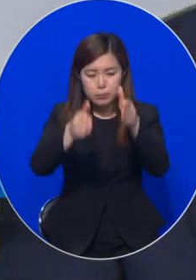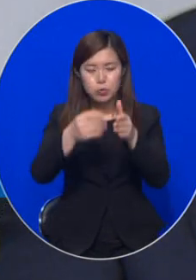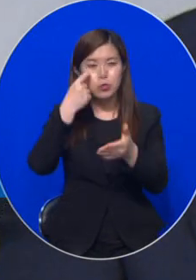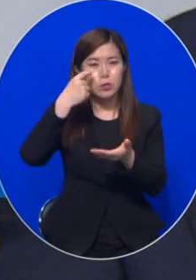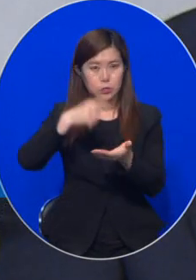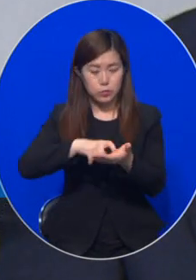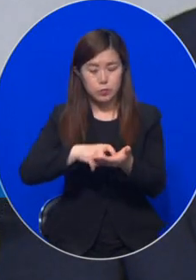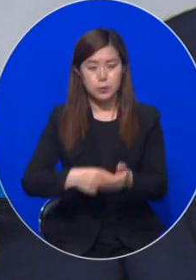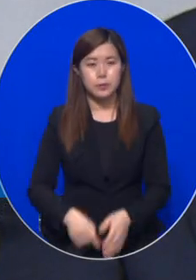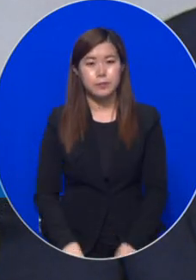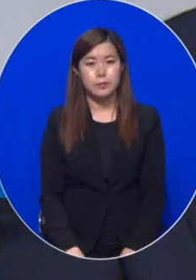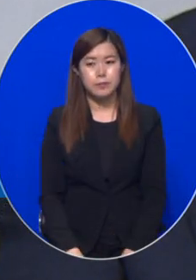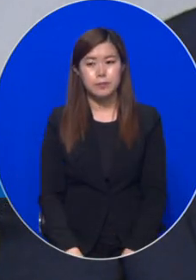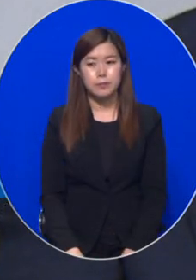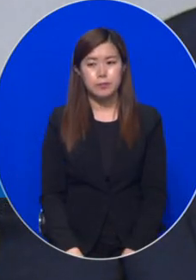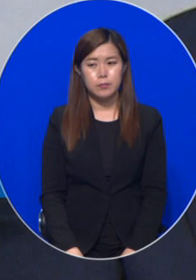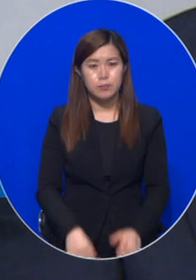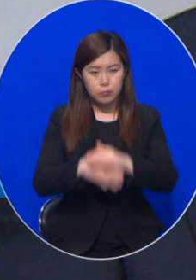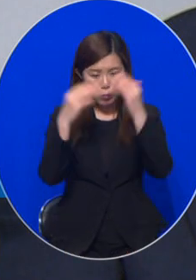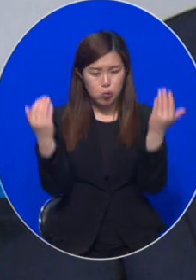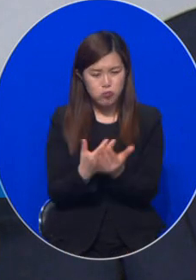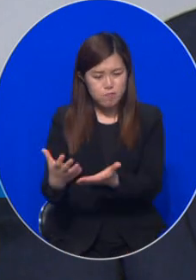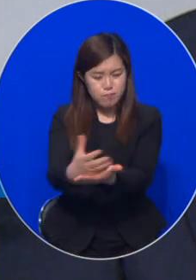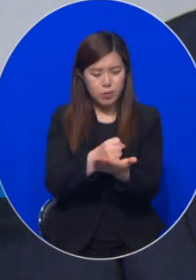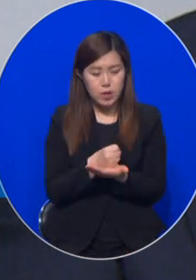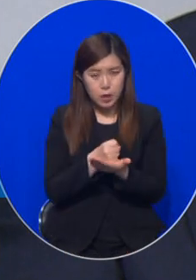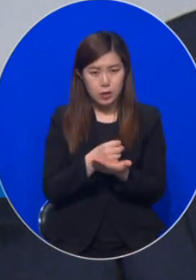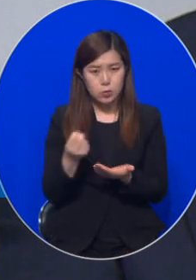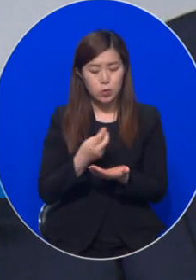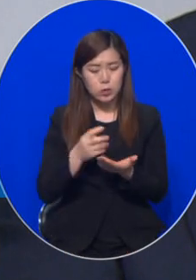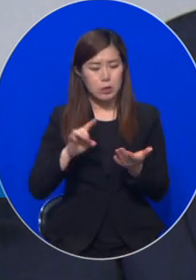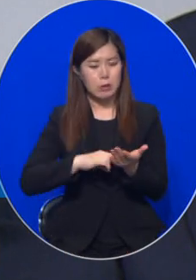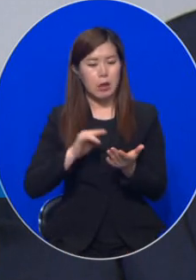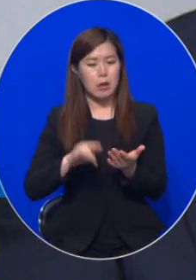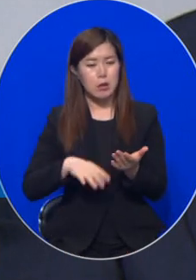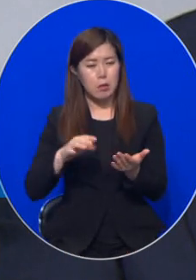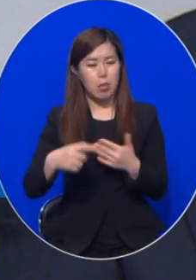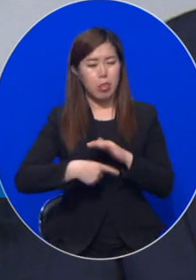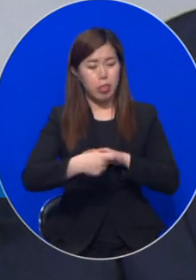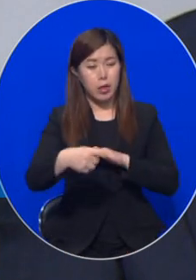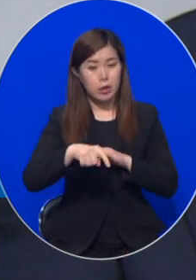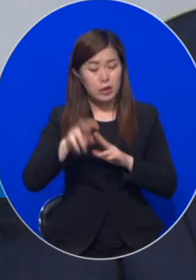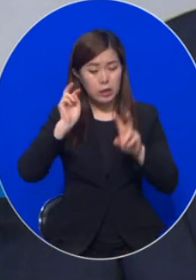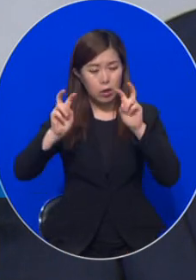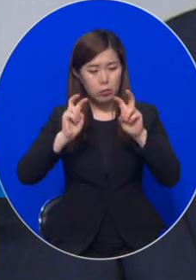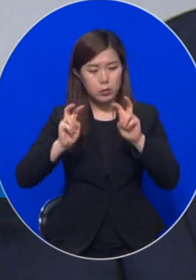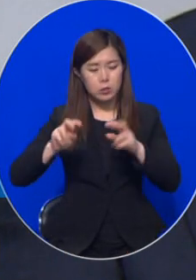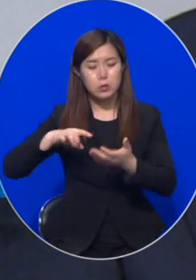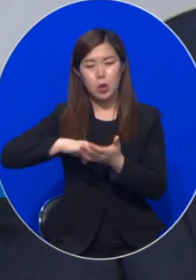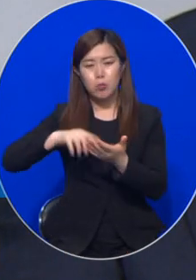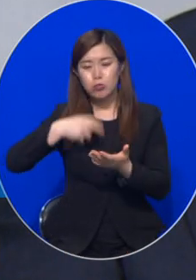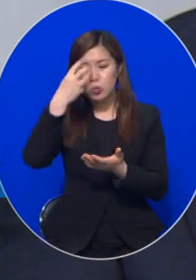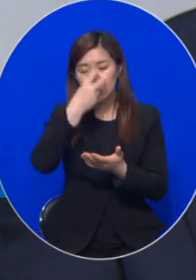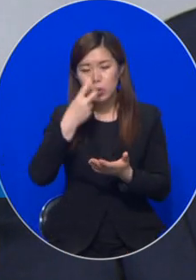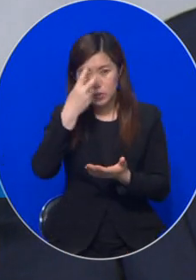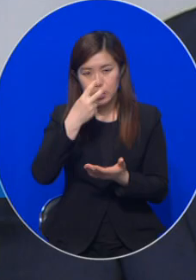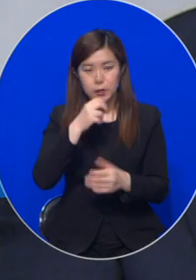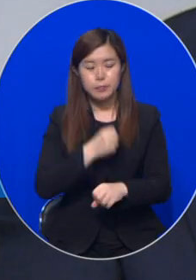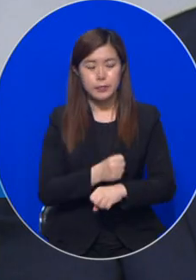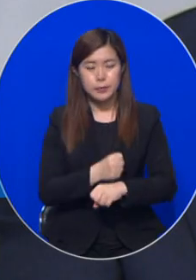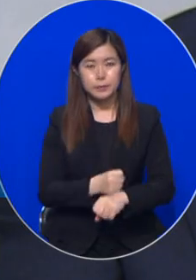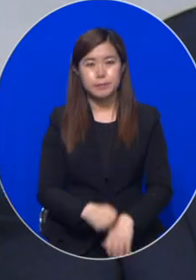단속하겠습니다. 적극 몰수 보전 신청하는 한편 탈세업자에 대해서는 세무조사 추진을 통해 탈세 이득을